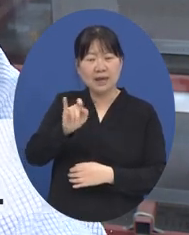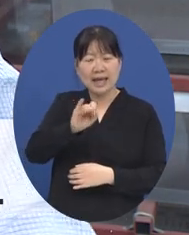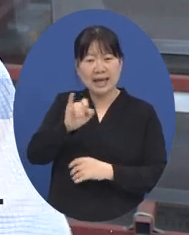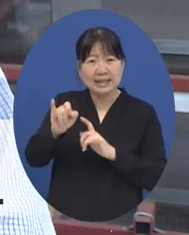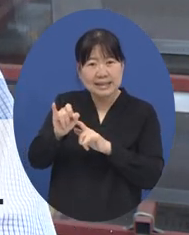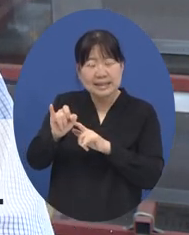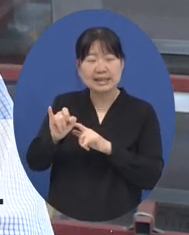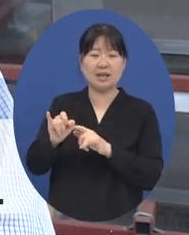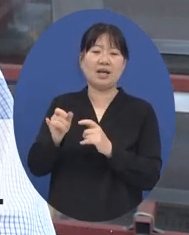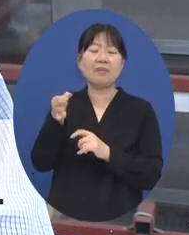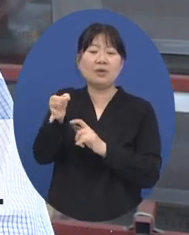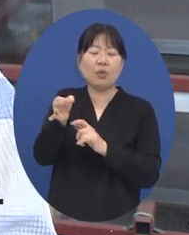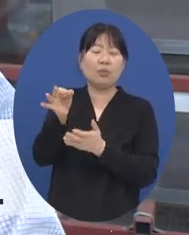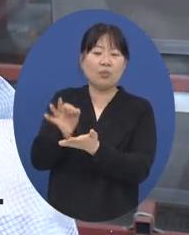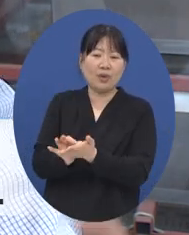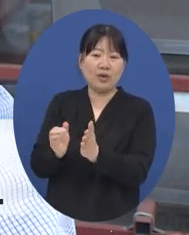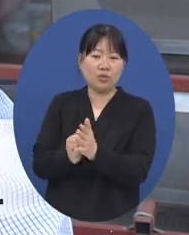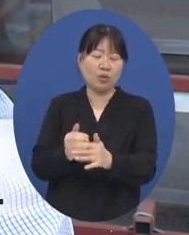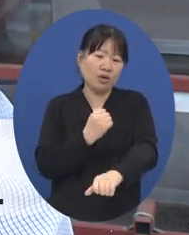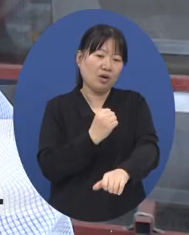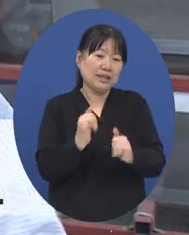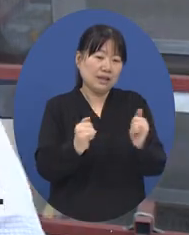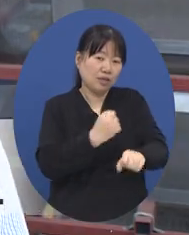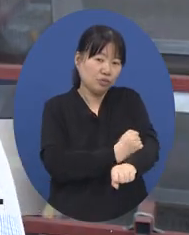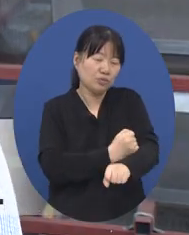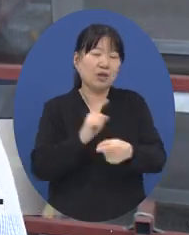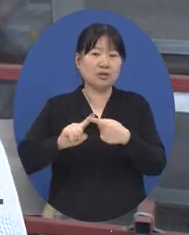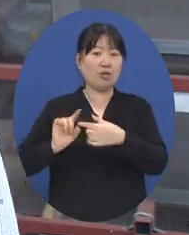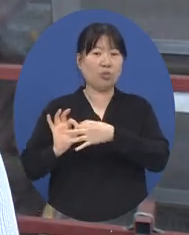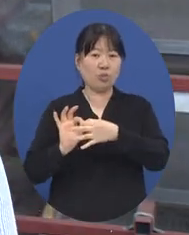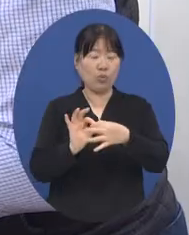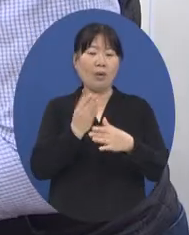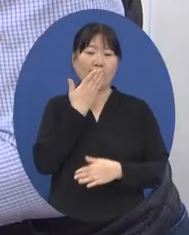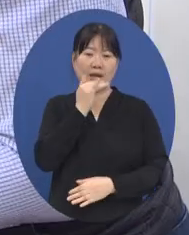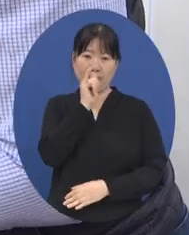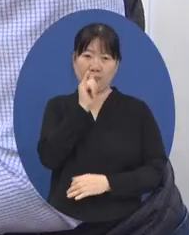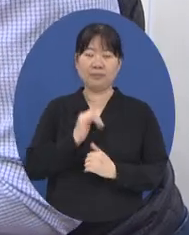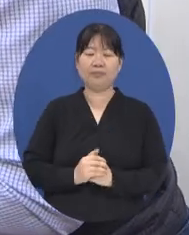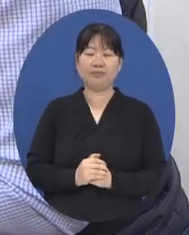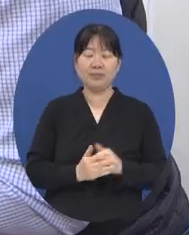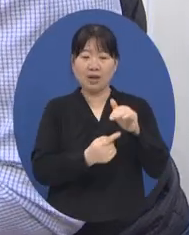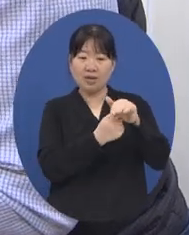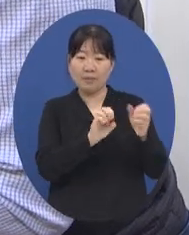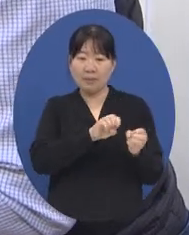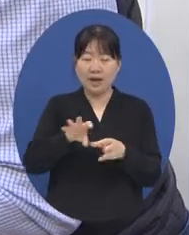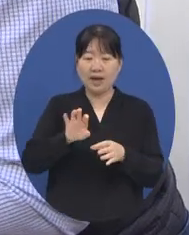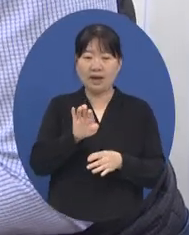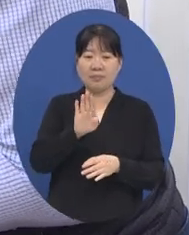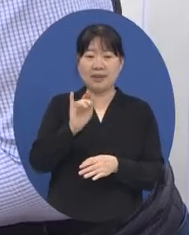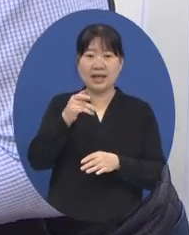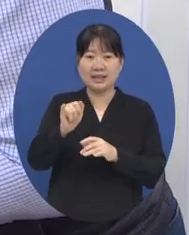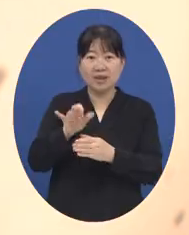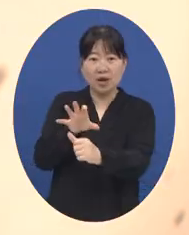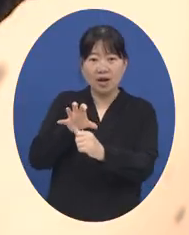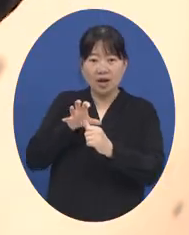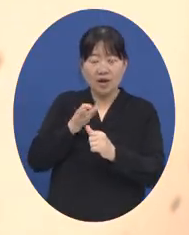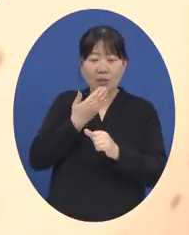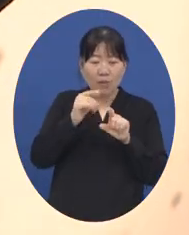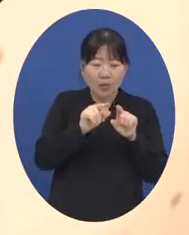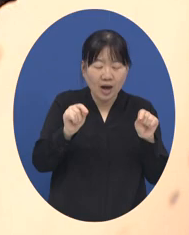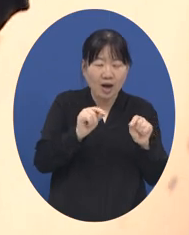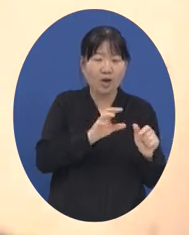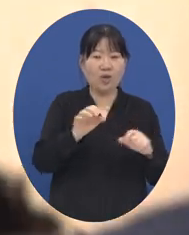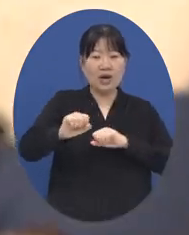원가까지도 절감을 할수 있고 인건비는 그대로 유지를 할수 있는 장점이 있습니다. 버섯 폐 배지를 활용한 식용곤충 먹이가